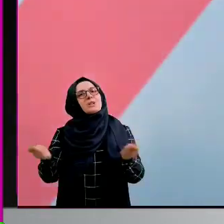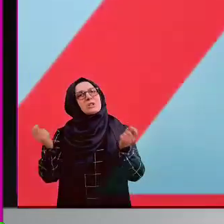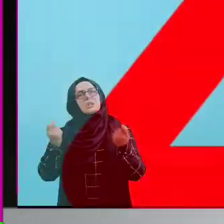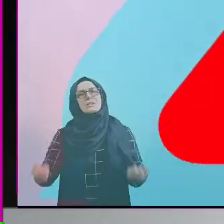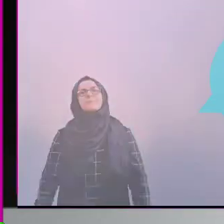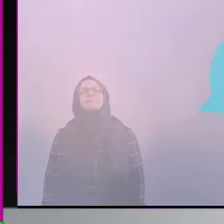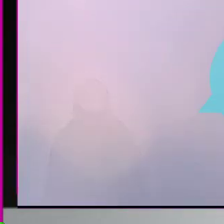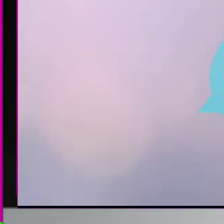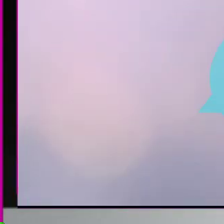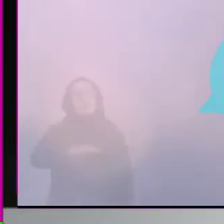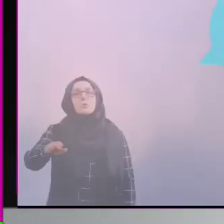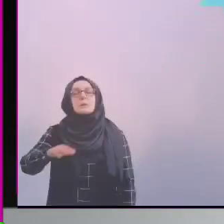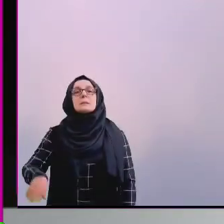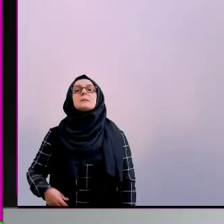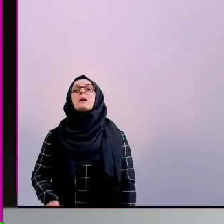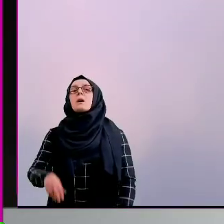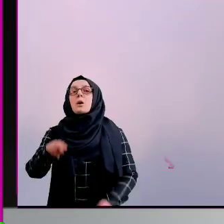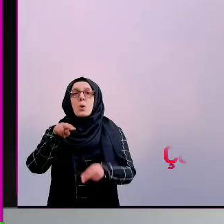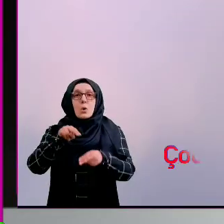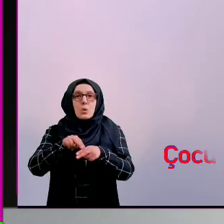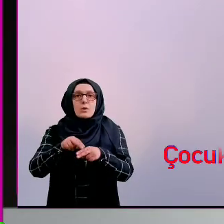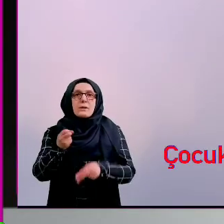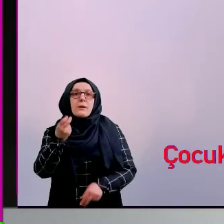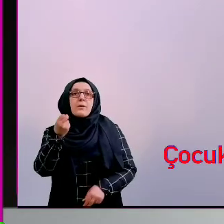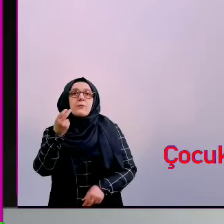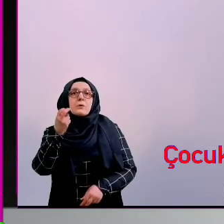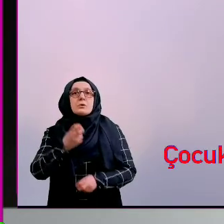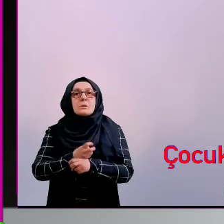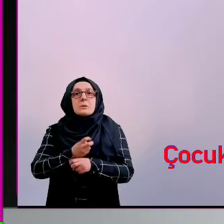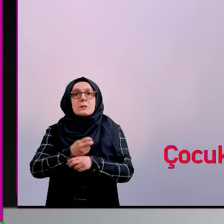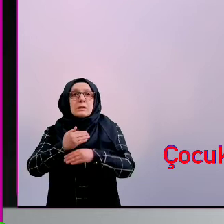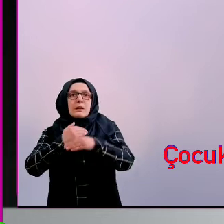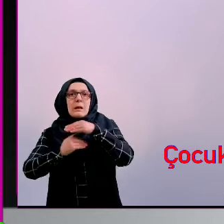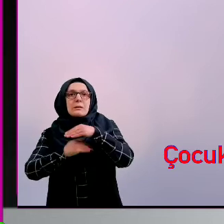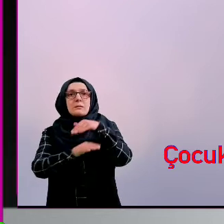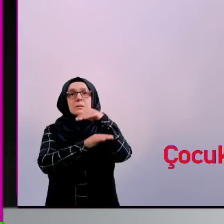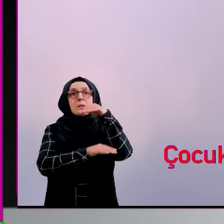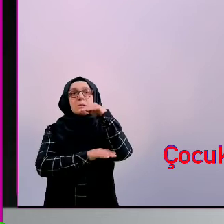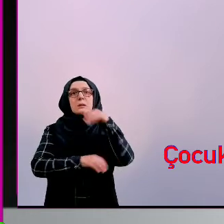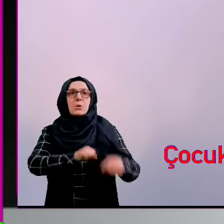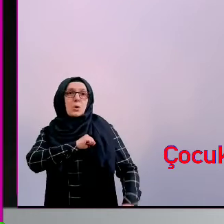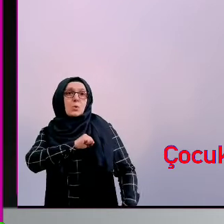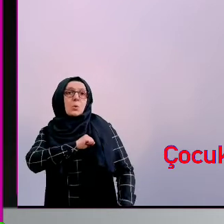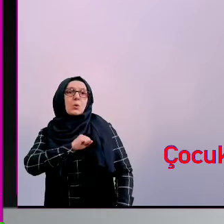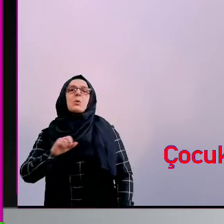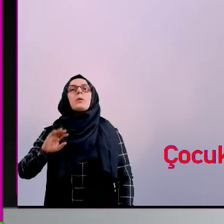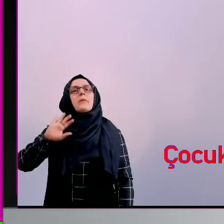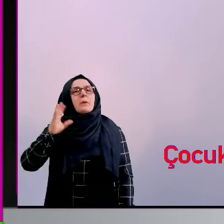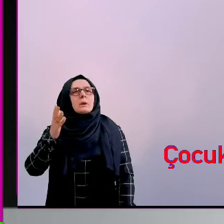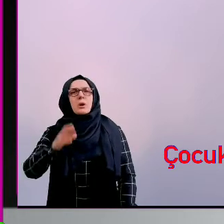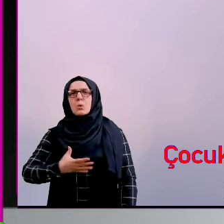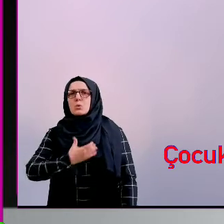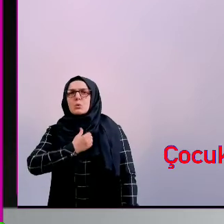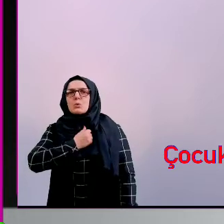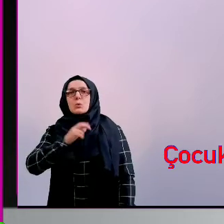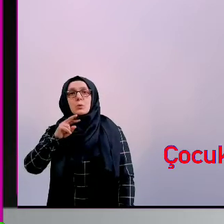vermeye çalışın. Çocuklarınıza koronavirüs riski altında yaşanan stres, kaygı, korku ya da üzüntü gibi